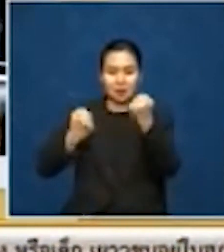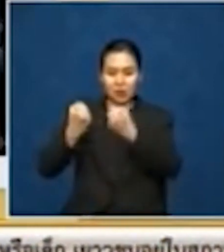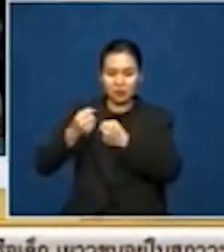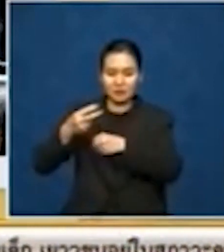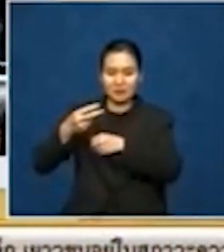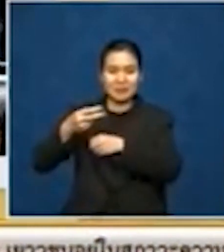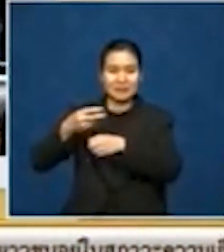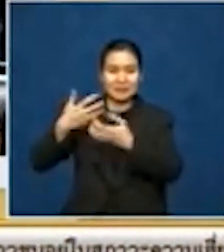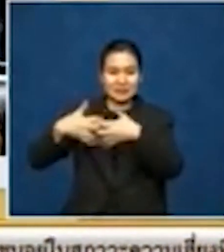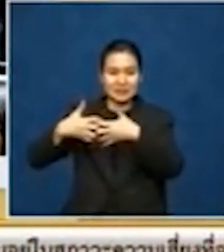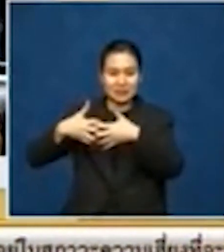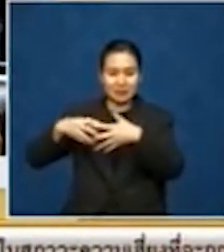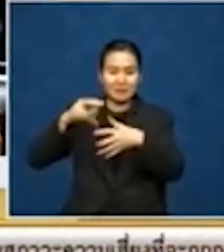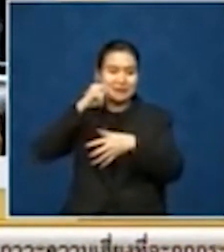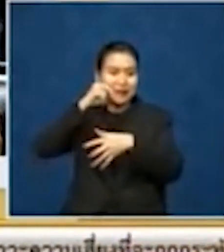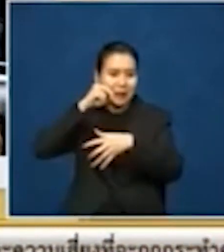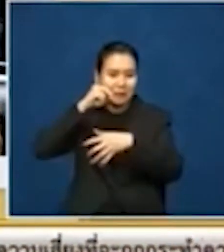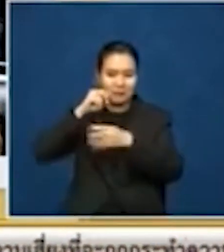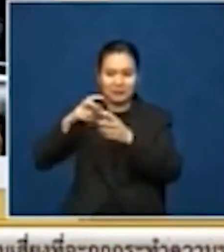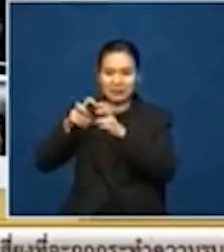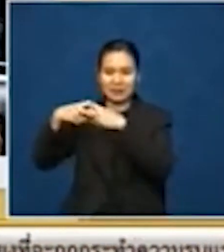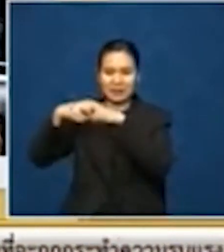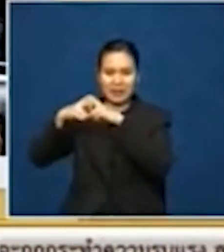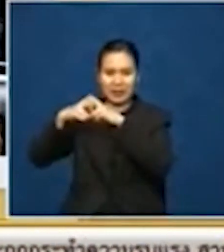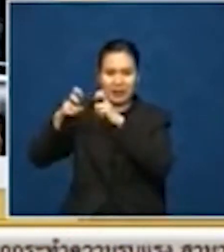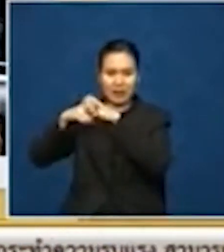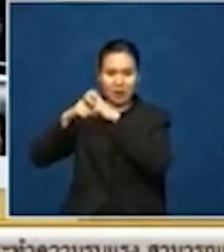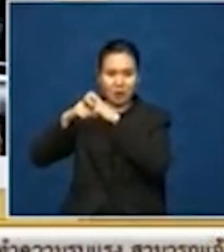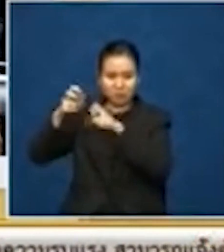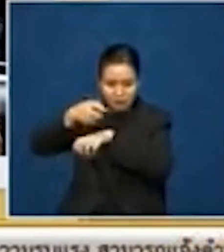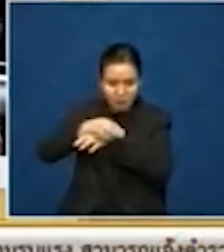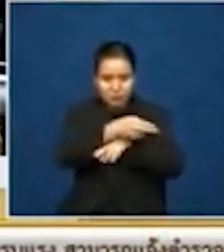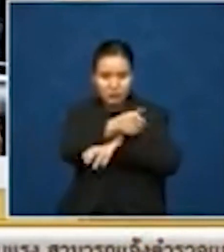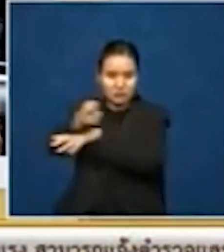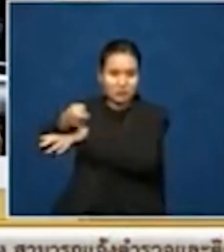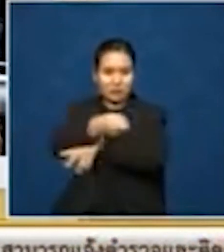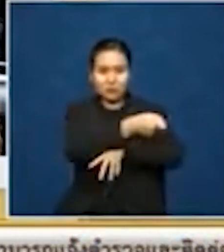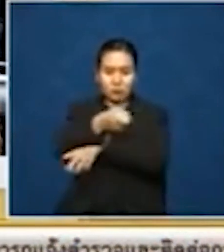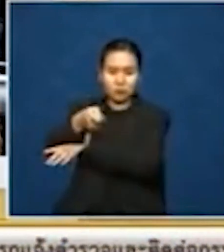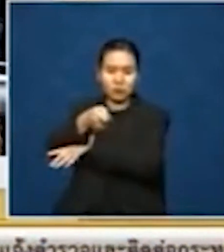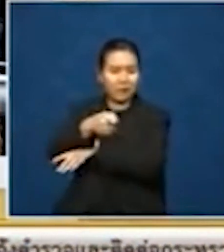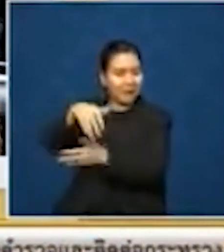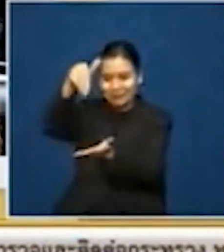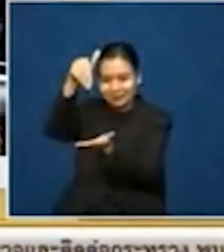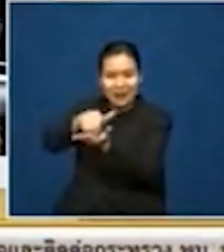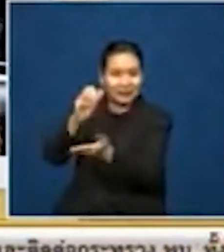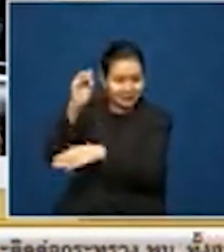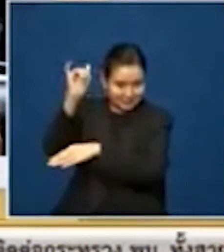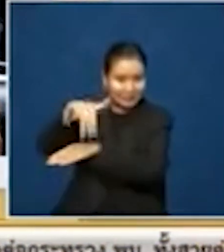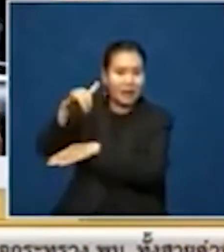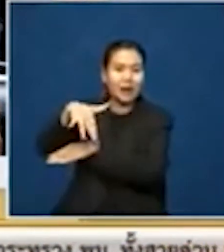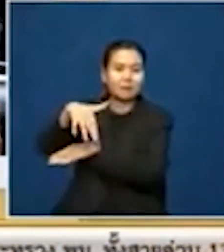เคมีใส่ผู้ชุมนุมนะคะกลางเมืองเลยวันนั้นสยามพารากอนค่ะท่าน